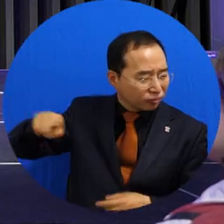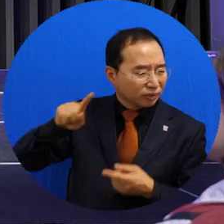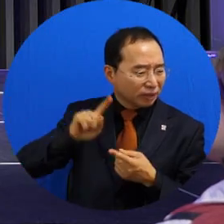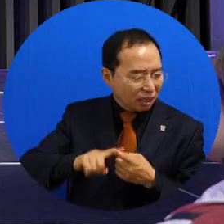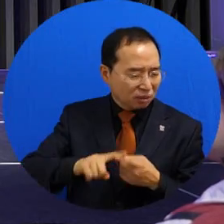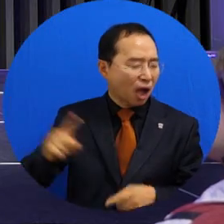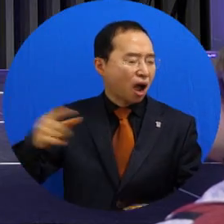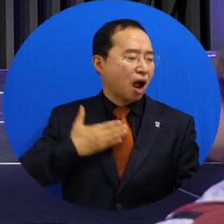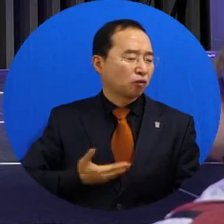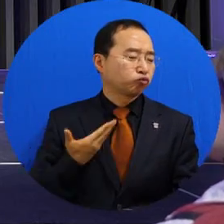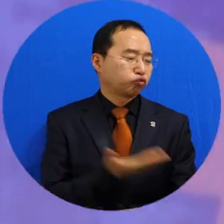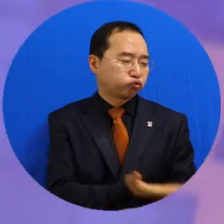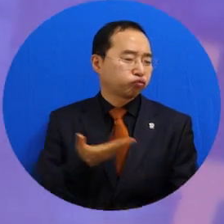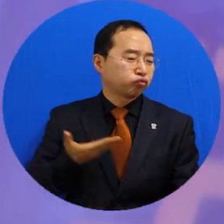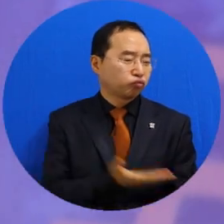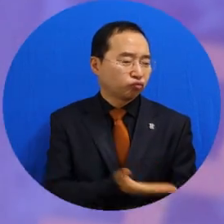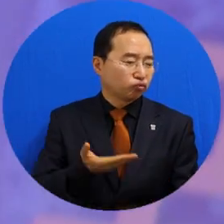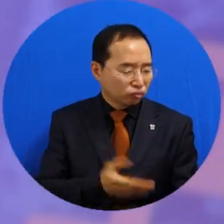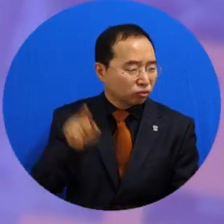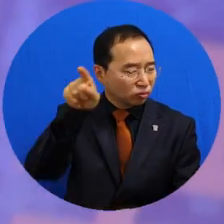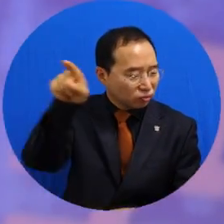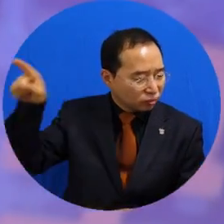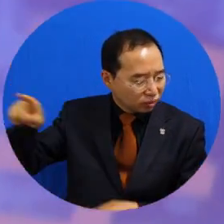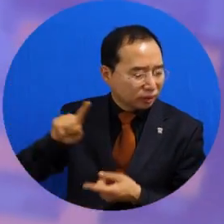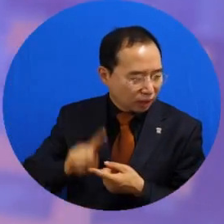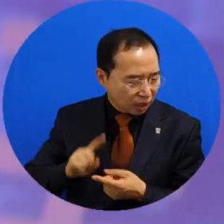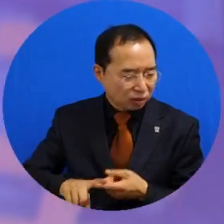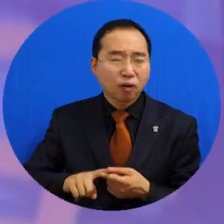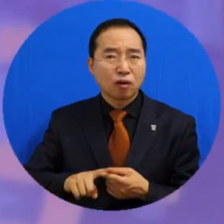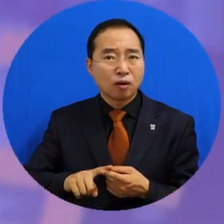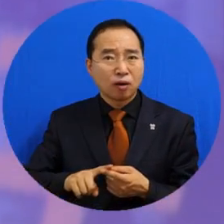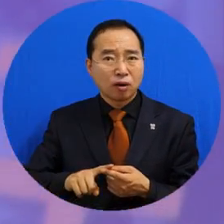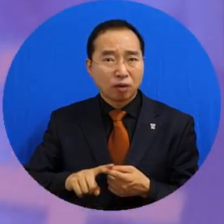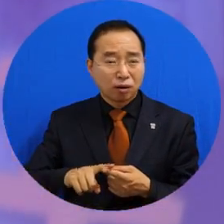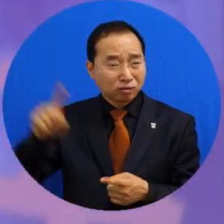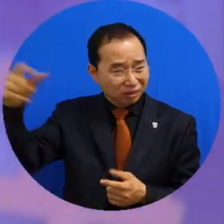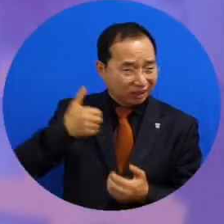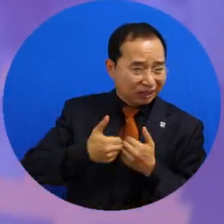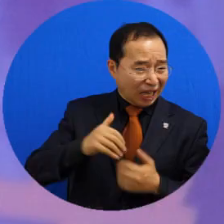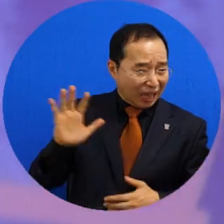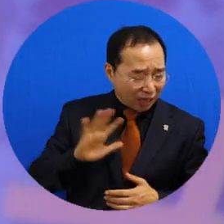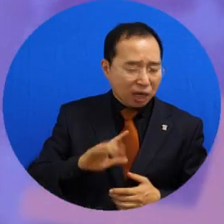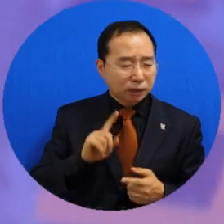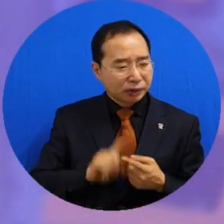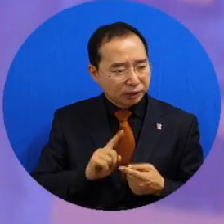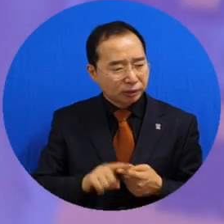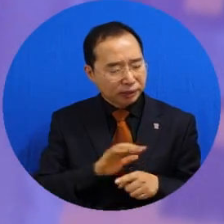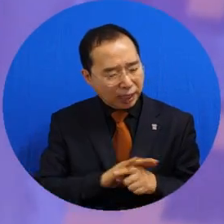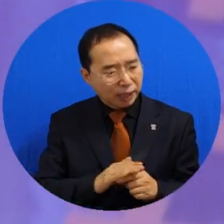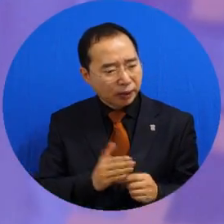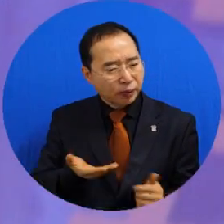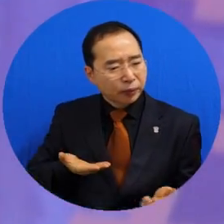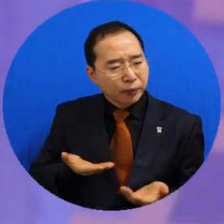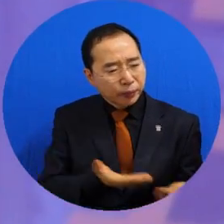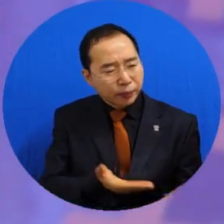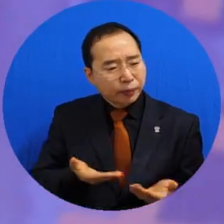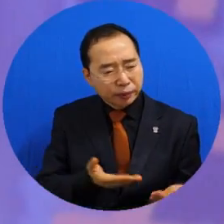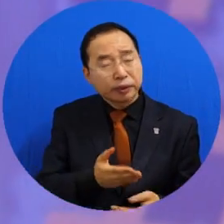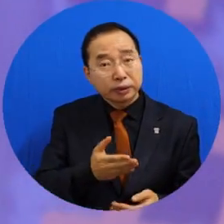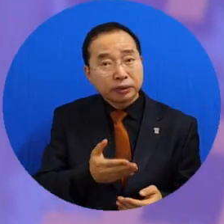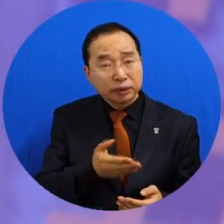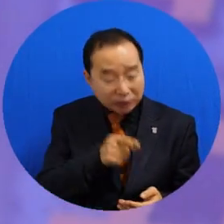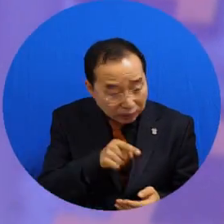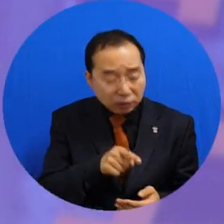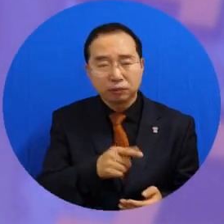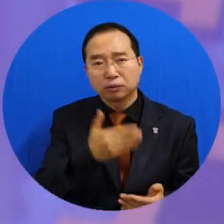계속 소개시켜주고 그들이 이거에 대해서 큰 이질감이 없을 수 있도록 이렇게 인도해 주시고